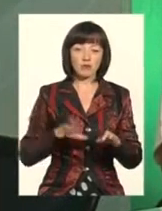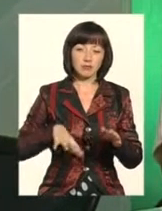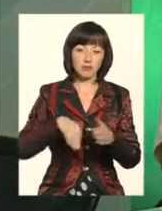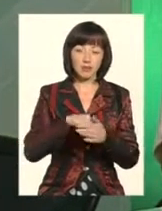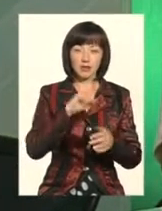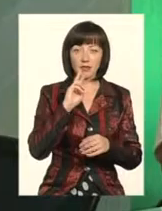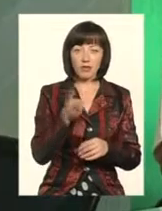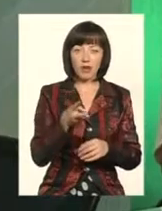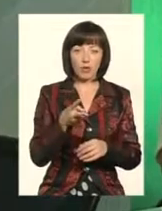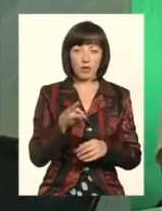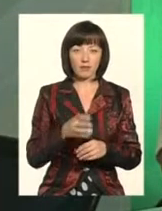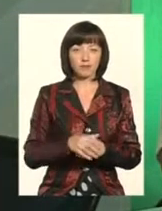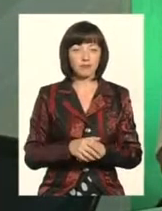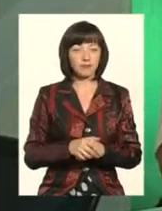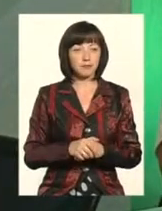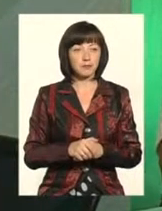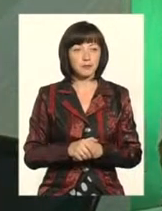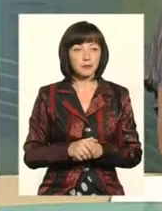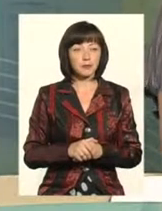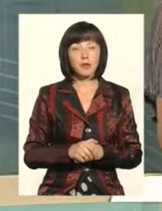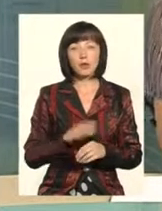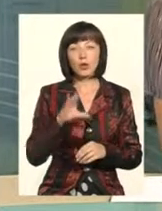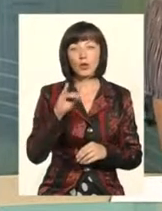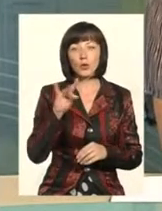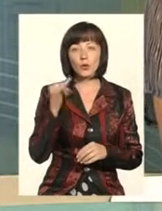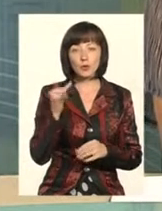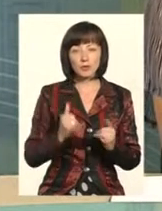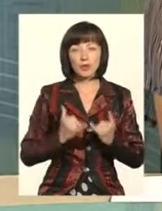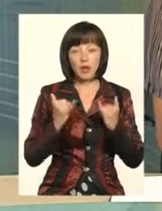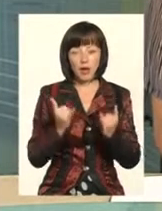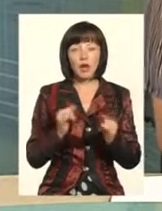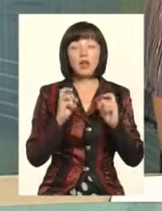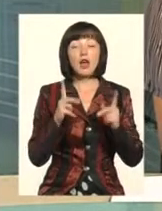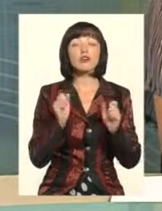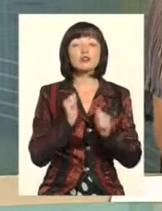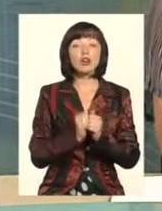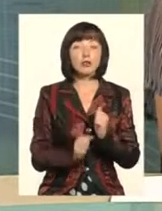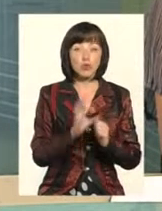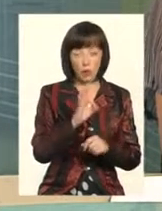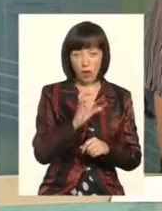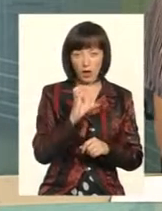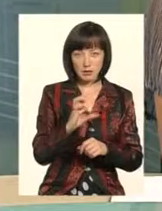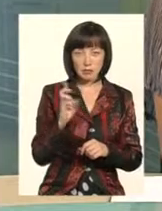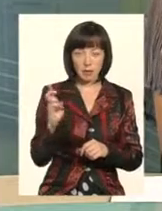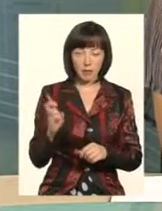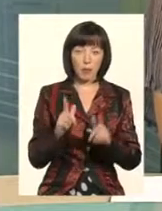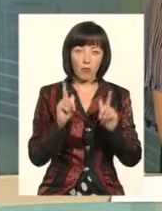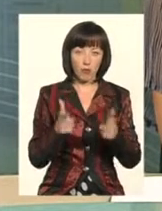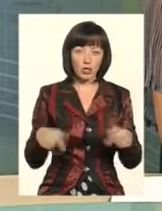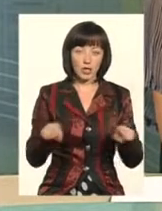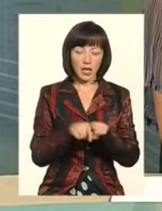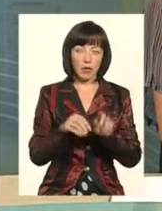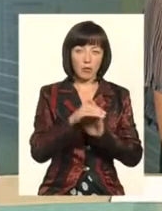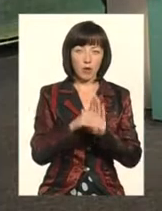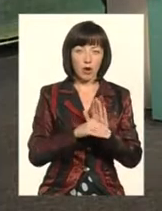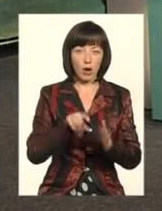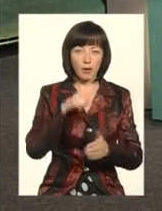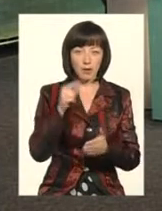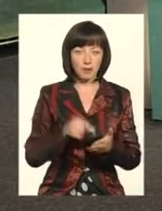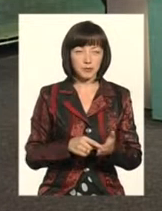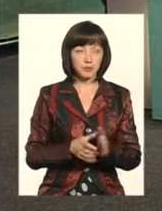за 2 роки максимум. Пане Юрію, як часто об'єднання співвласників погоджується на такі умови, на такі програми? Ну, тут ще